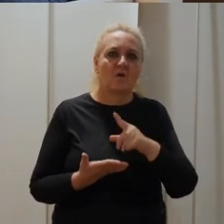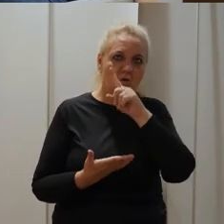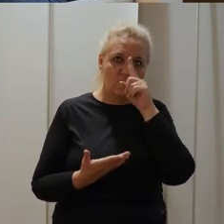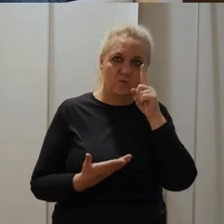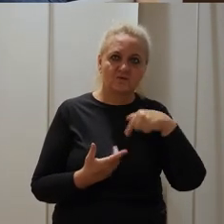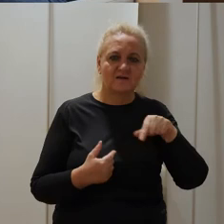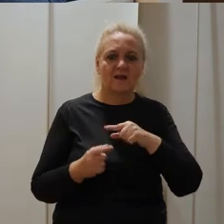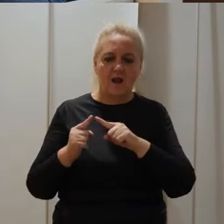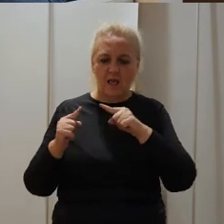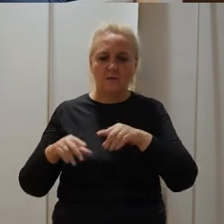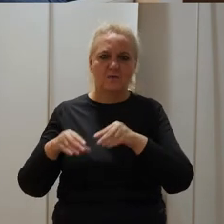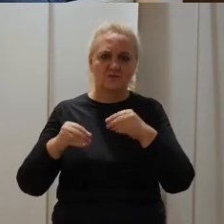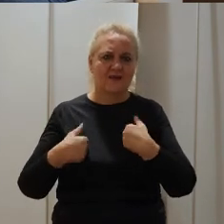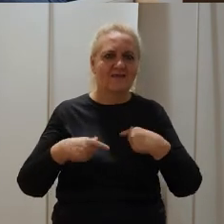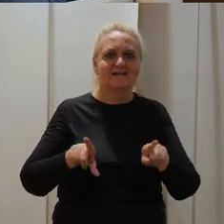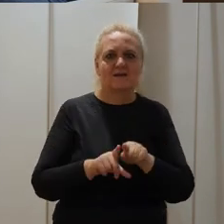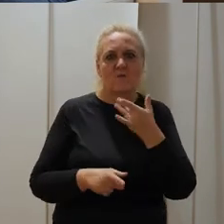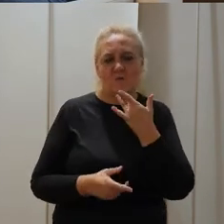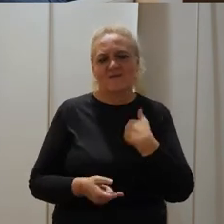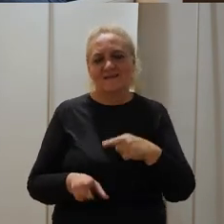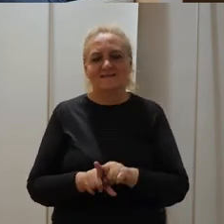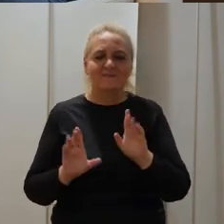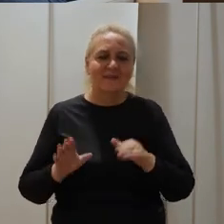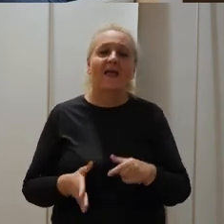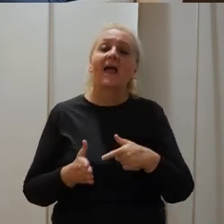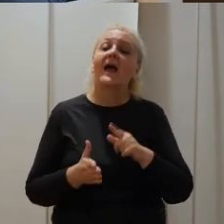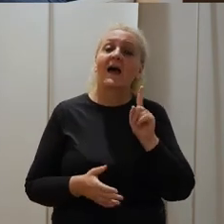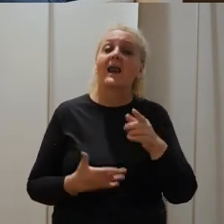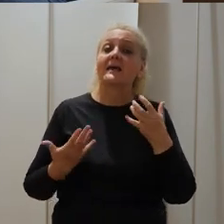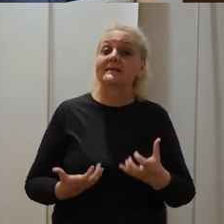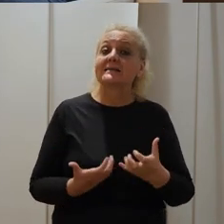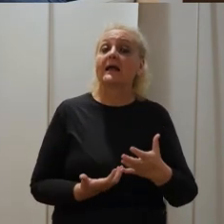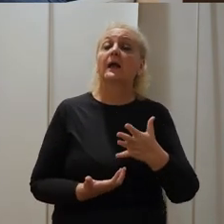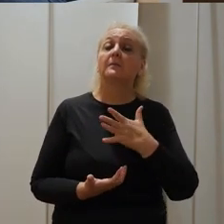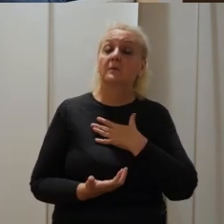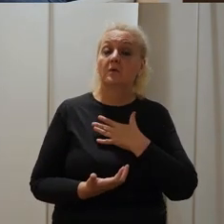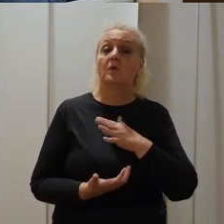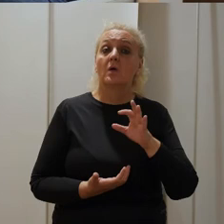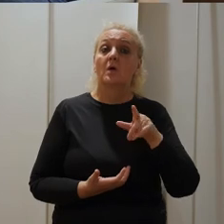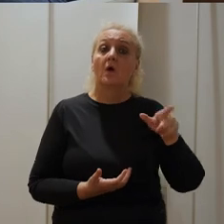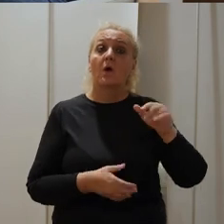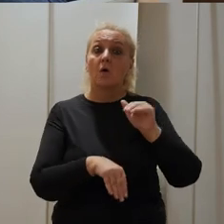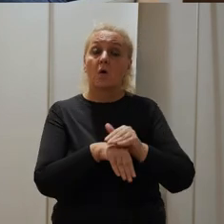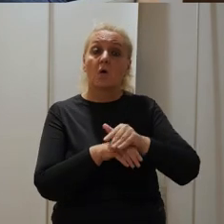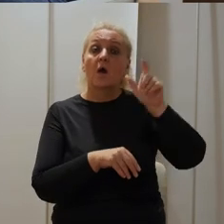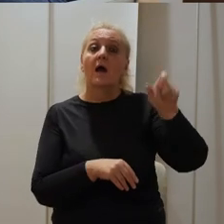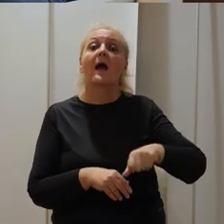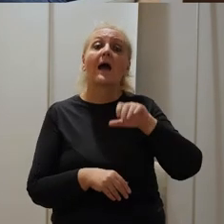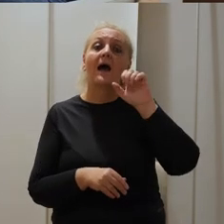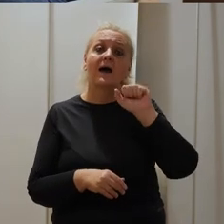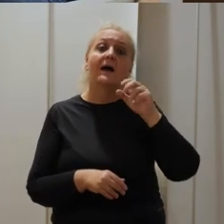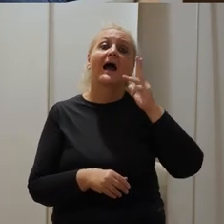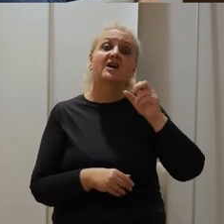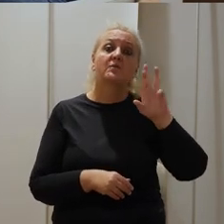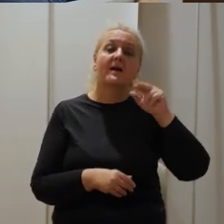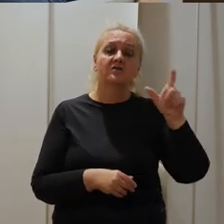takie zdania i czemu ja zaczynam tak zdania. Ale chciałam mieć z Anną Karoliną Kaczmarczyk stoisko na Komiksowej w Warszawie.